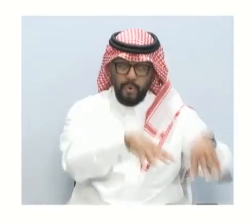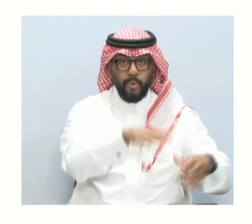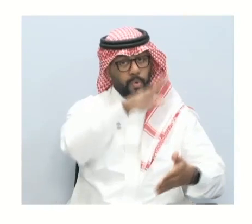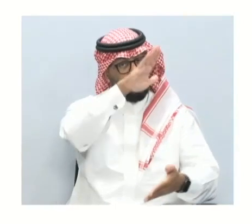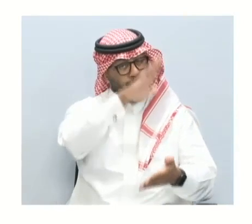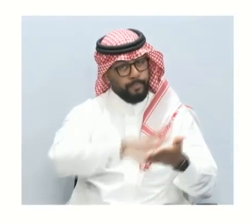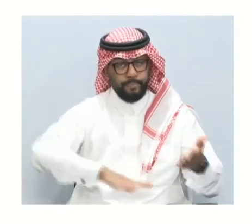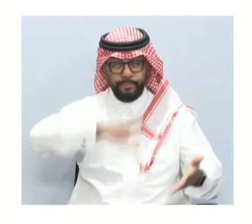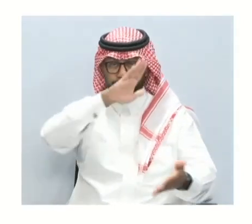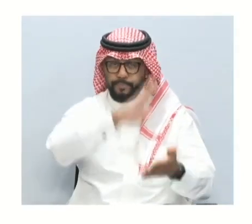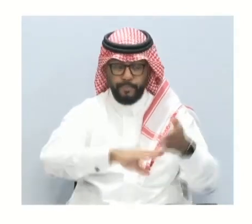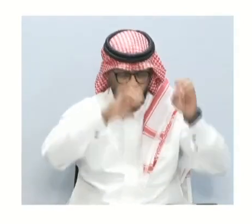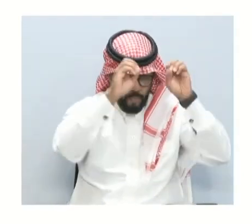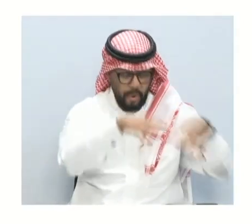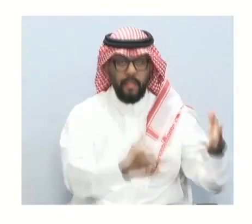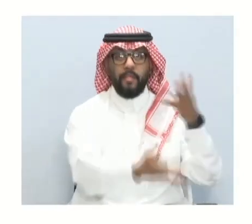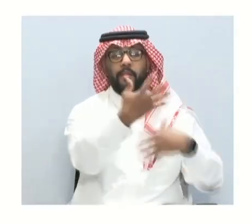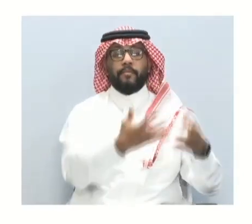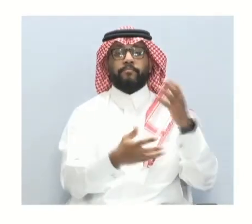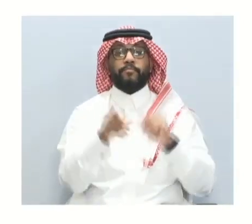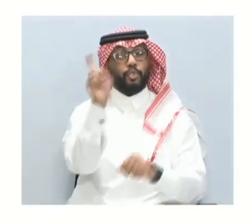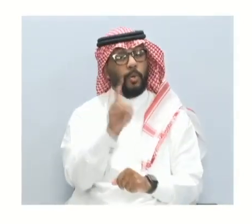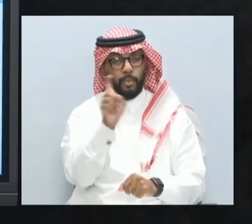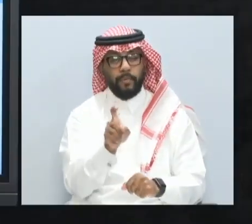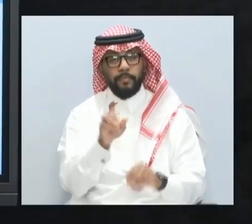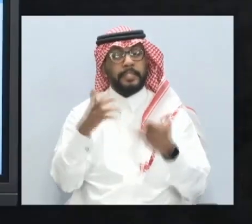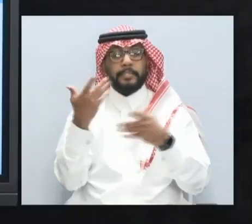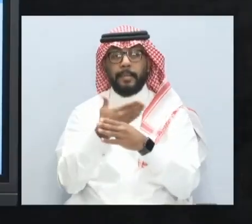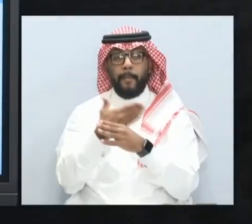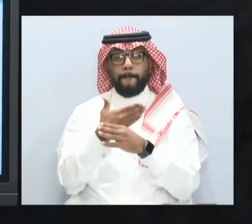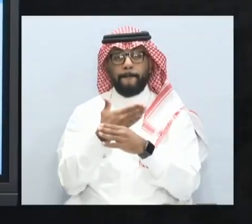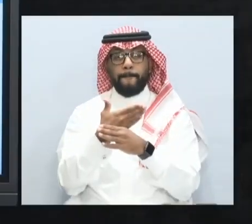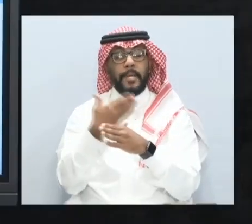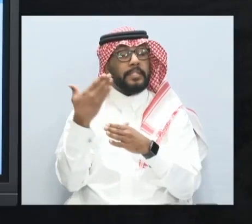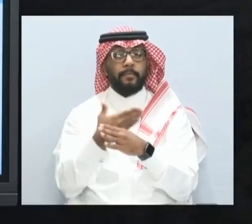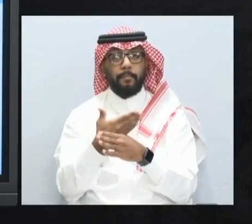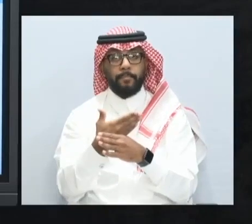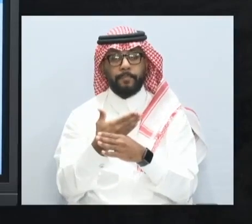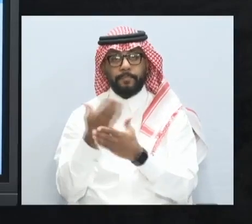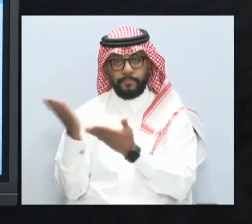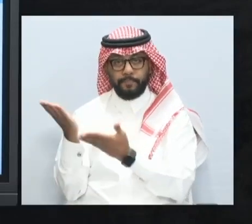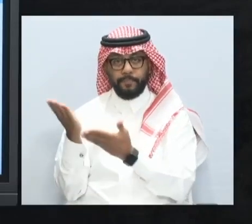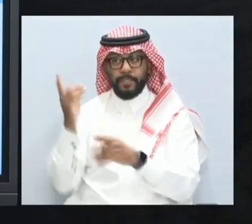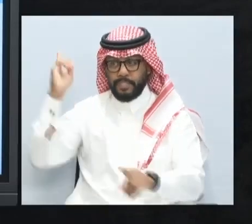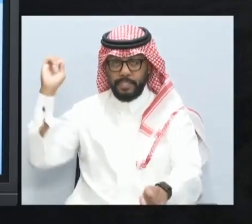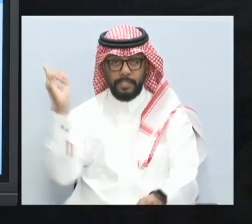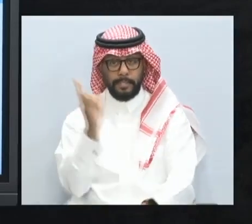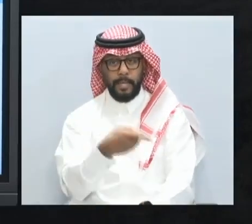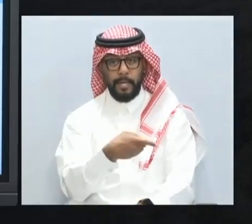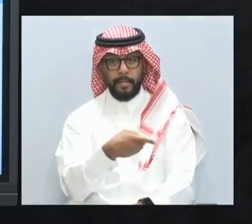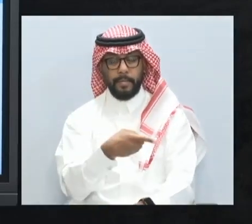عده يعني نسال سؤال بطريقه اخرى لماذا هذا السؤال لماذا الس